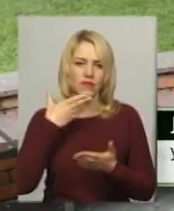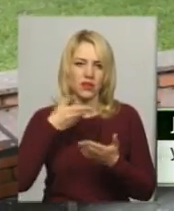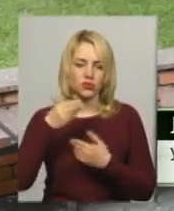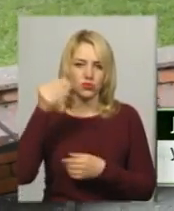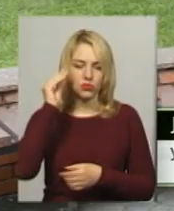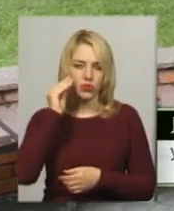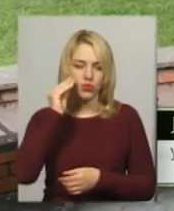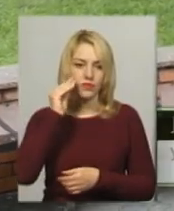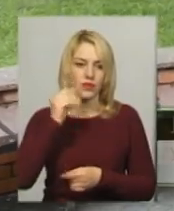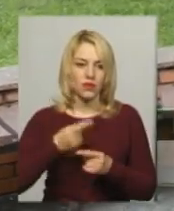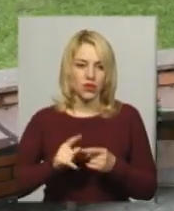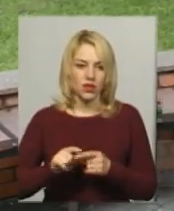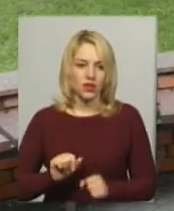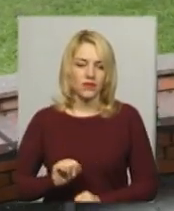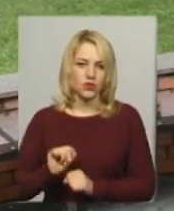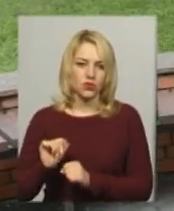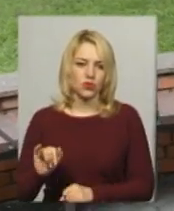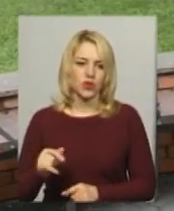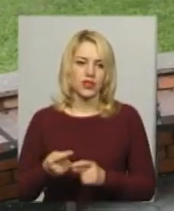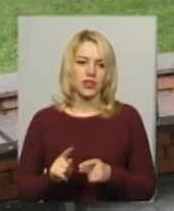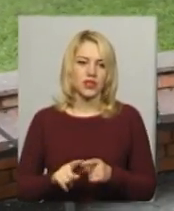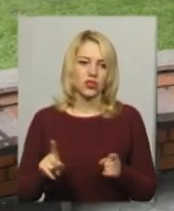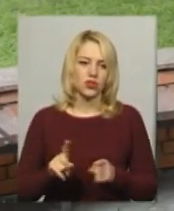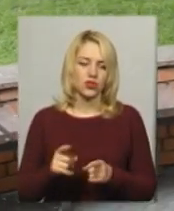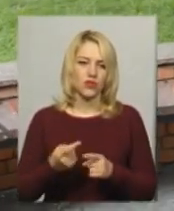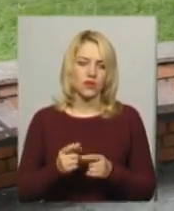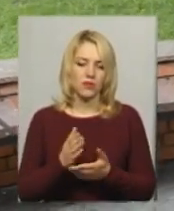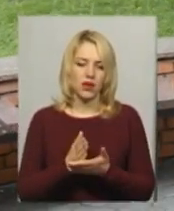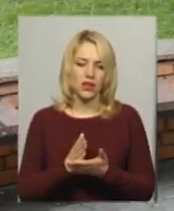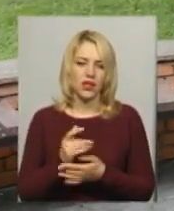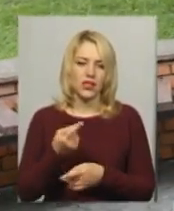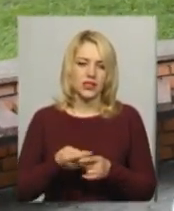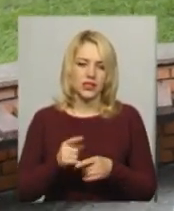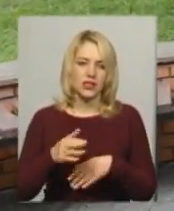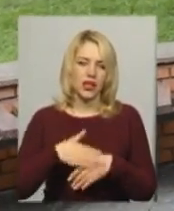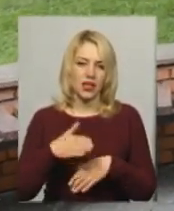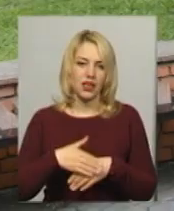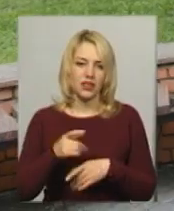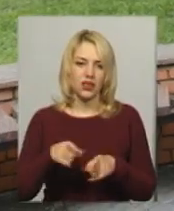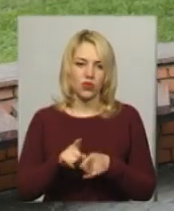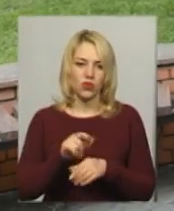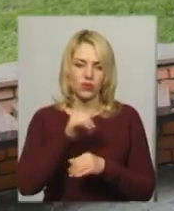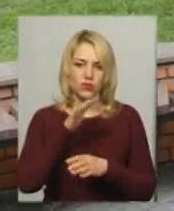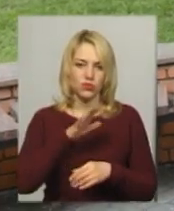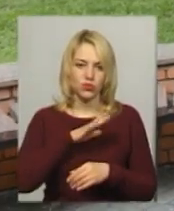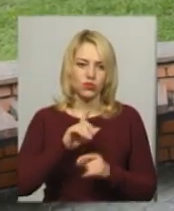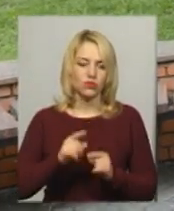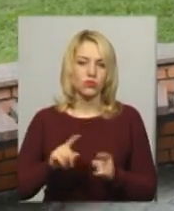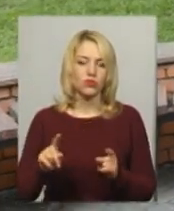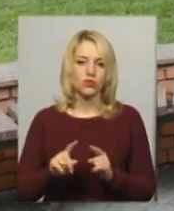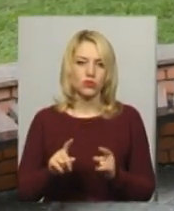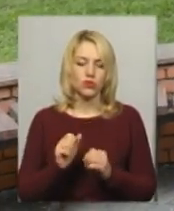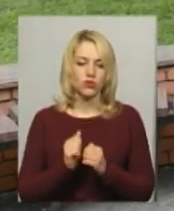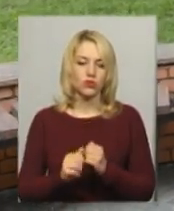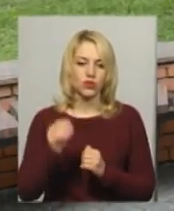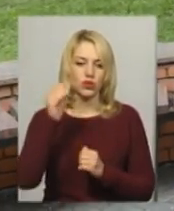вони відстоювали, і за те, що вони її мали, їх якби за це карали. Такого не має бути, тому що кожна